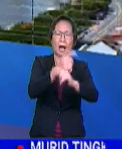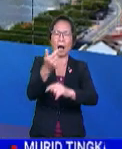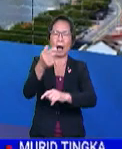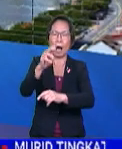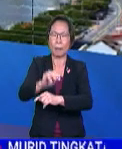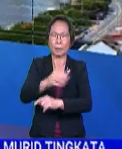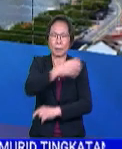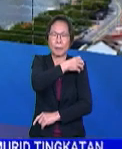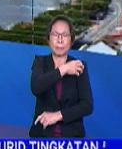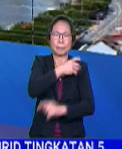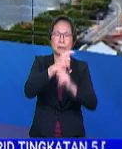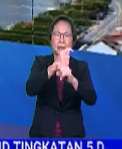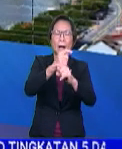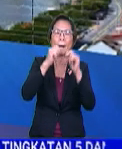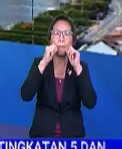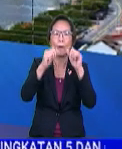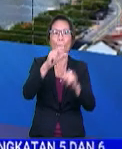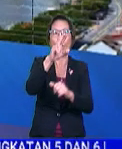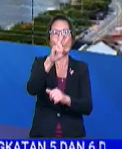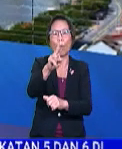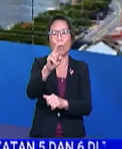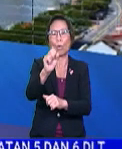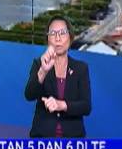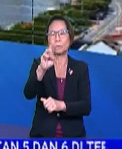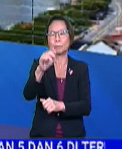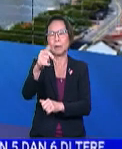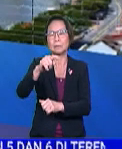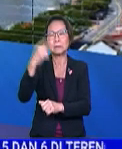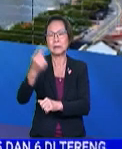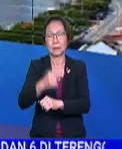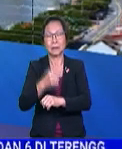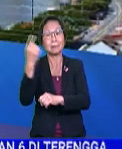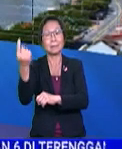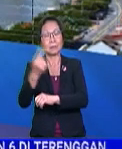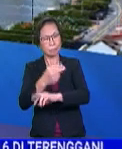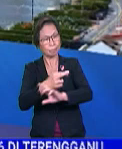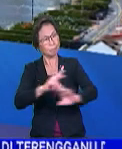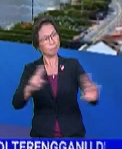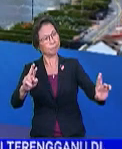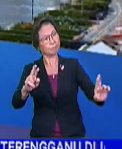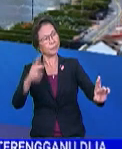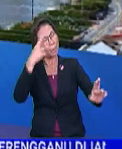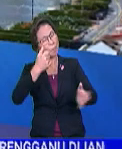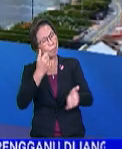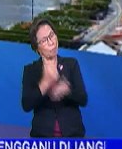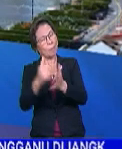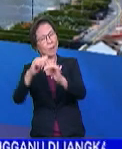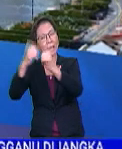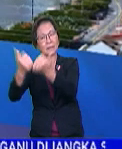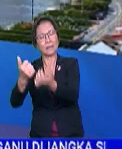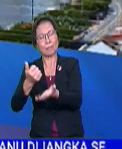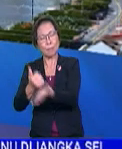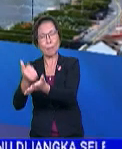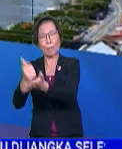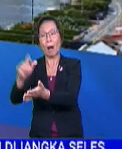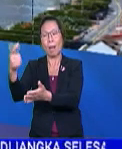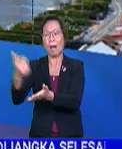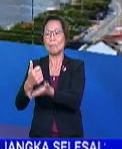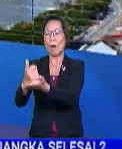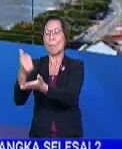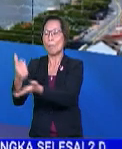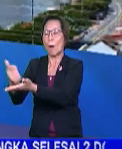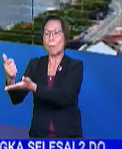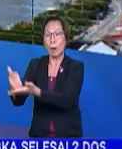Miri, Kapten Pertahanan Awam Usman Harto, pihaknya sentiasa dalam keadaan siap siaga membantu agensi lain yang sama-sama